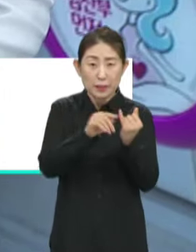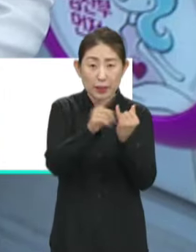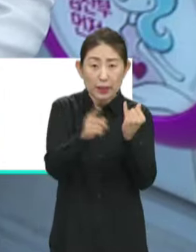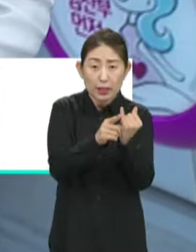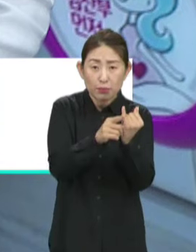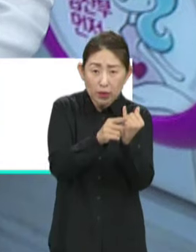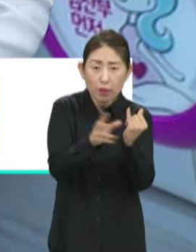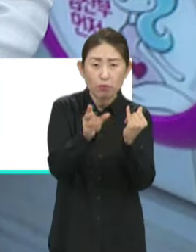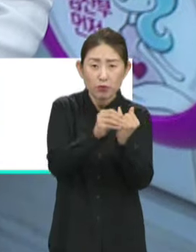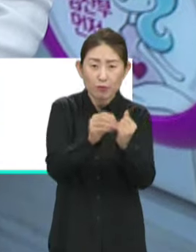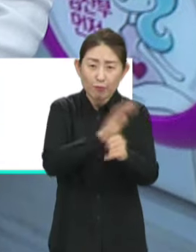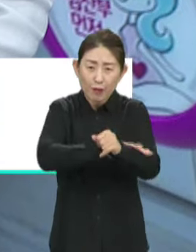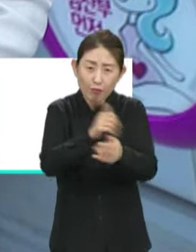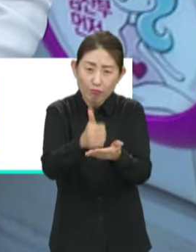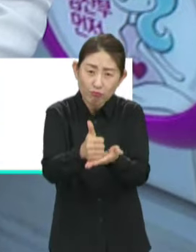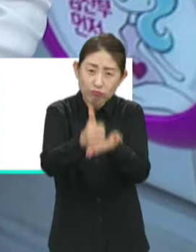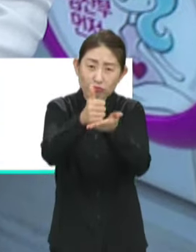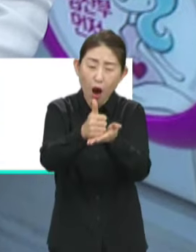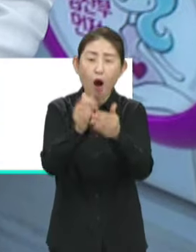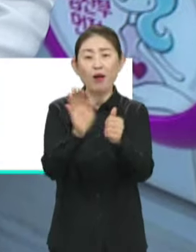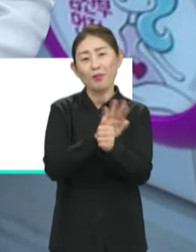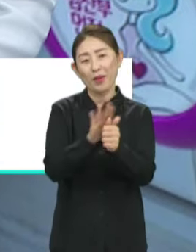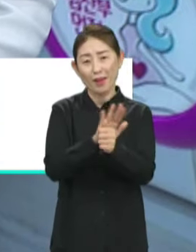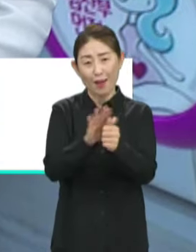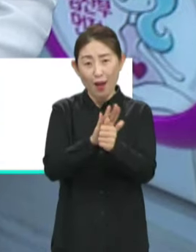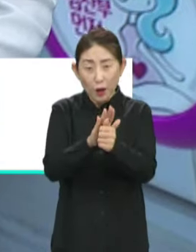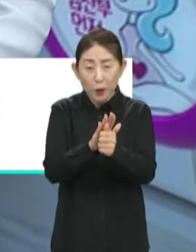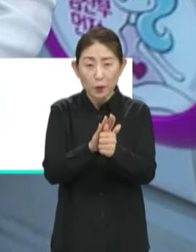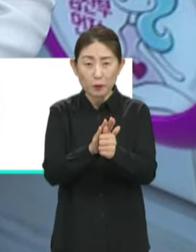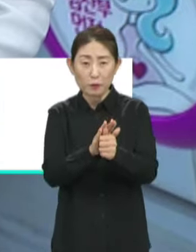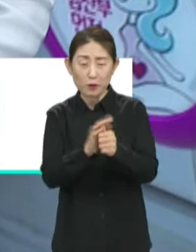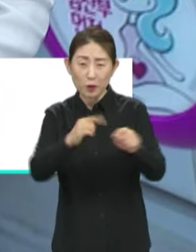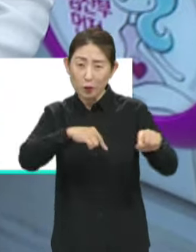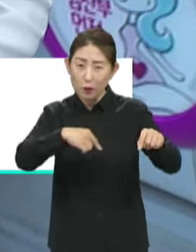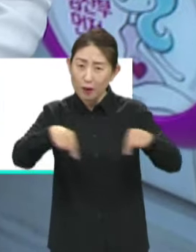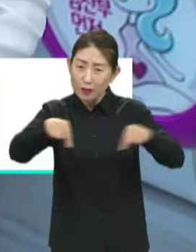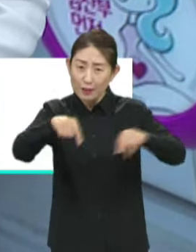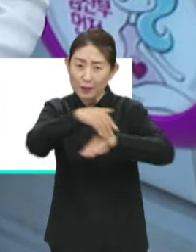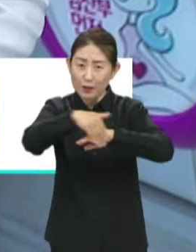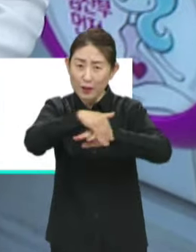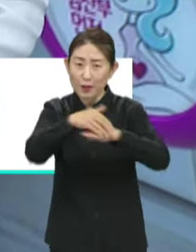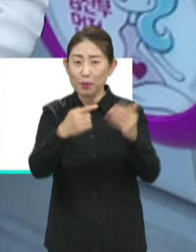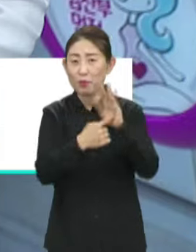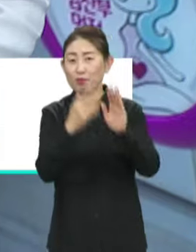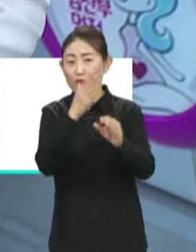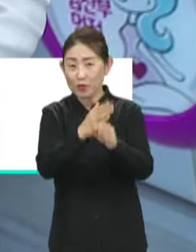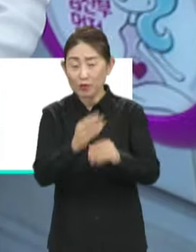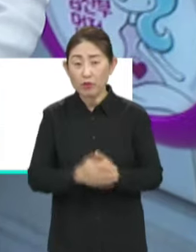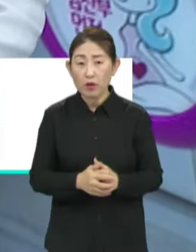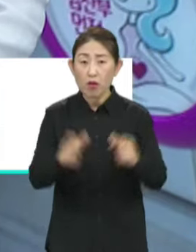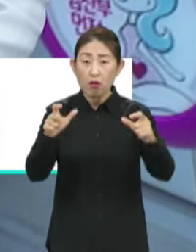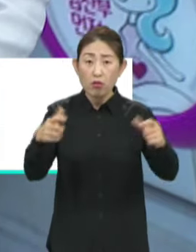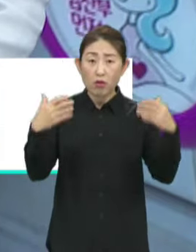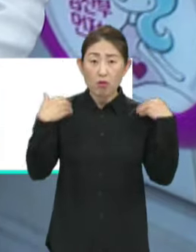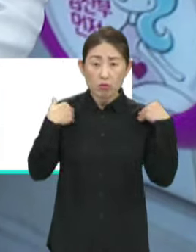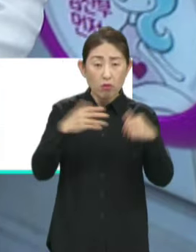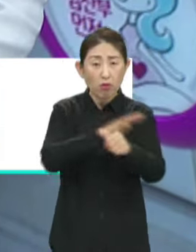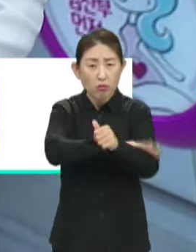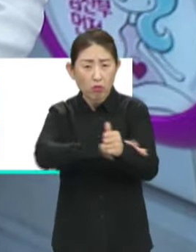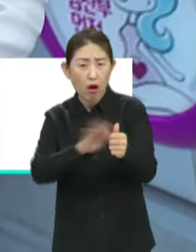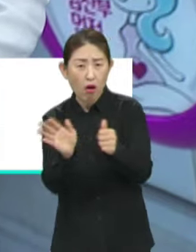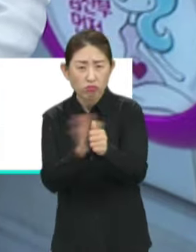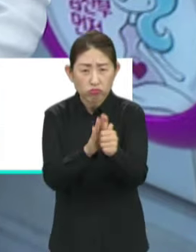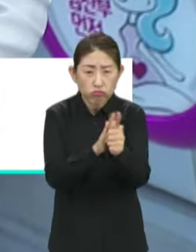지자체는 임산부를 국가유공자급으로 대우하고 배려를 의무화하는 등 파격적인 정책을 내놓고 있습니다.